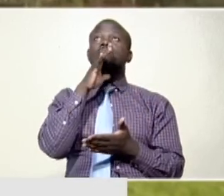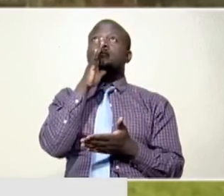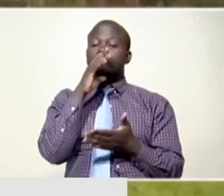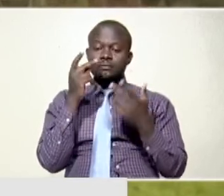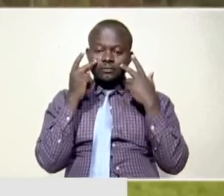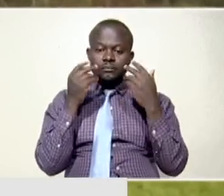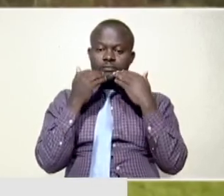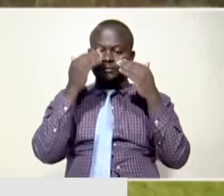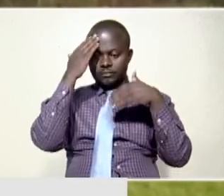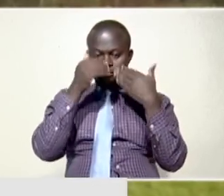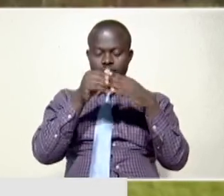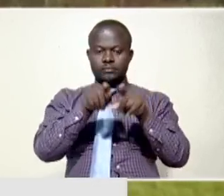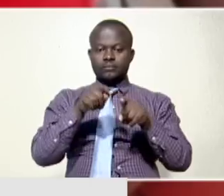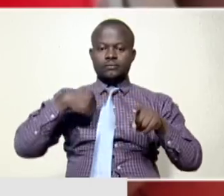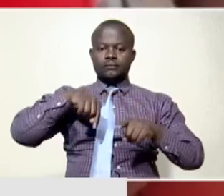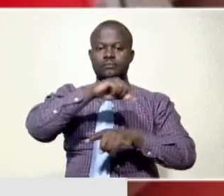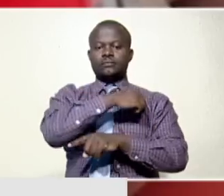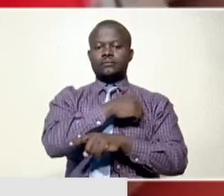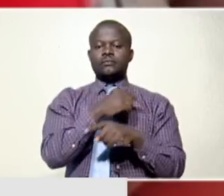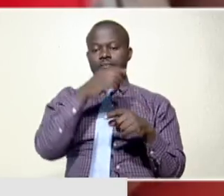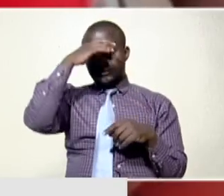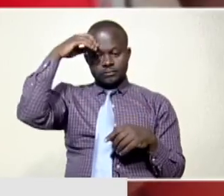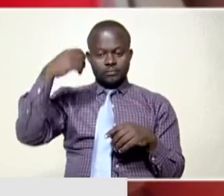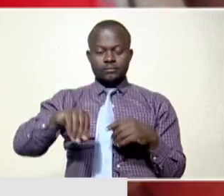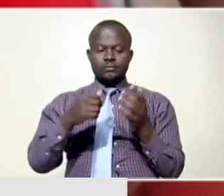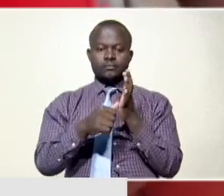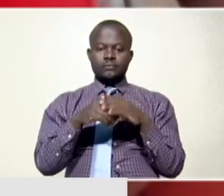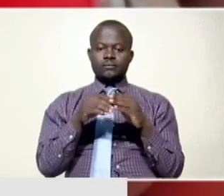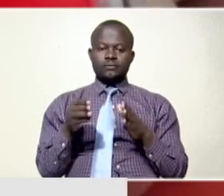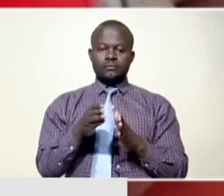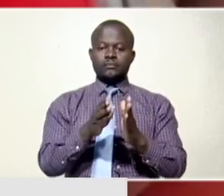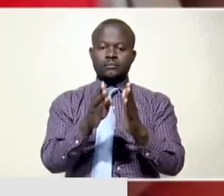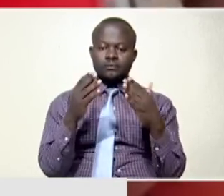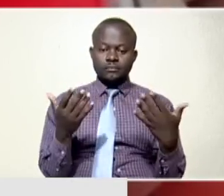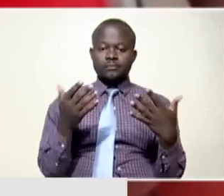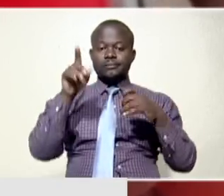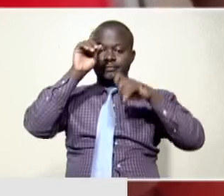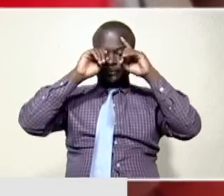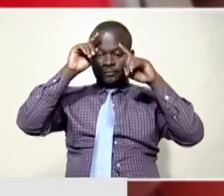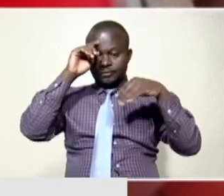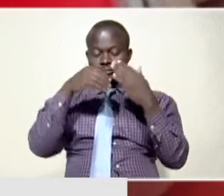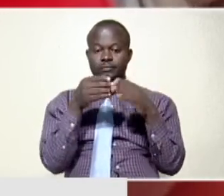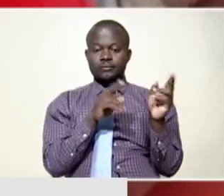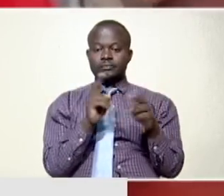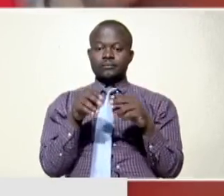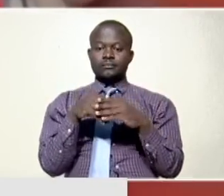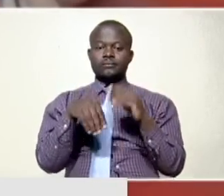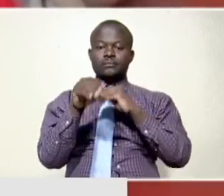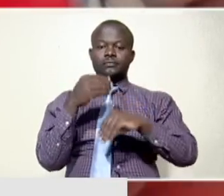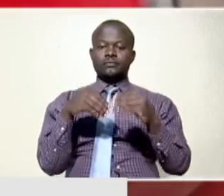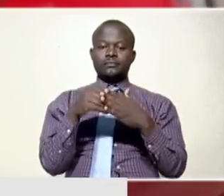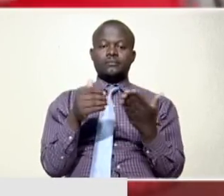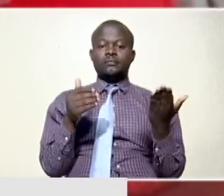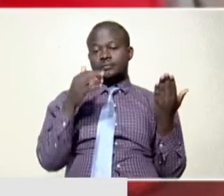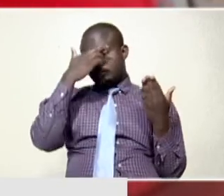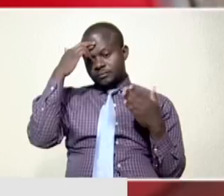ntitumubone kubera ko natwe turi kubibona ikibazo ni umuhanda eske ukibaza nubundi ayo masoko nayo kuyatunda niyo